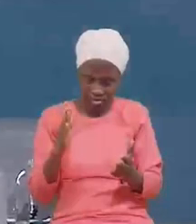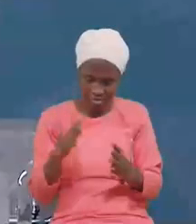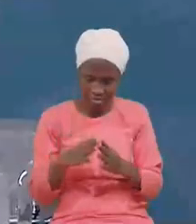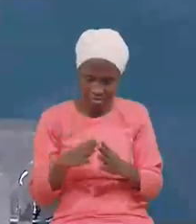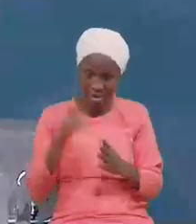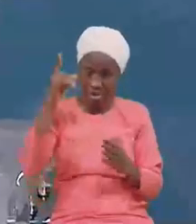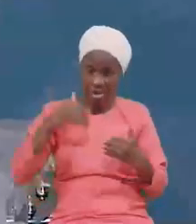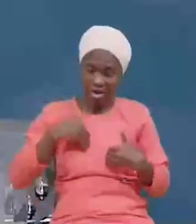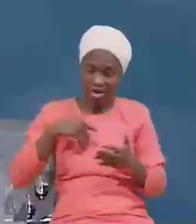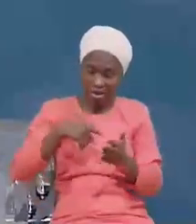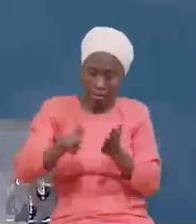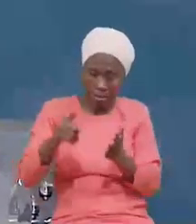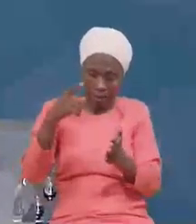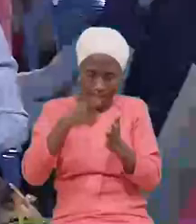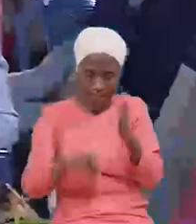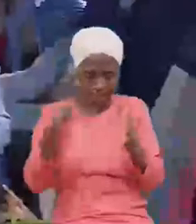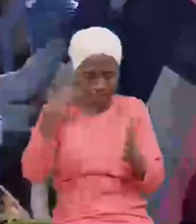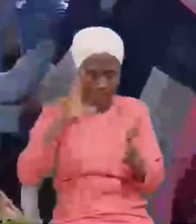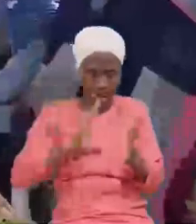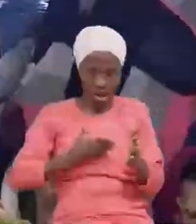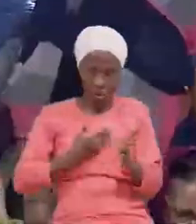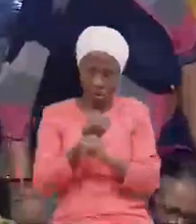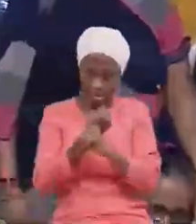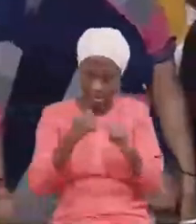Il a payé le prix pour notre salut.